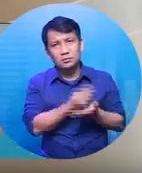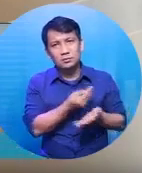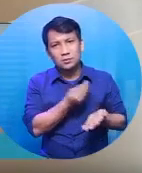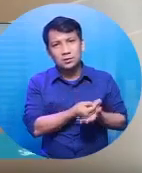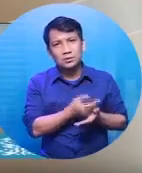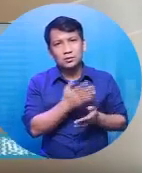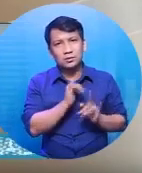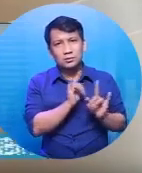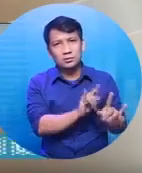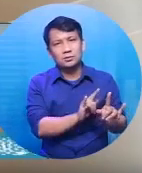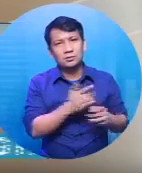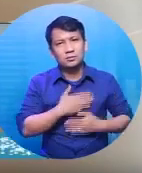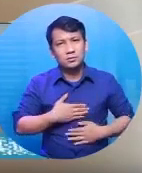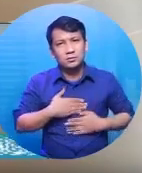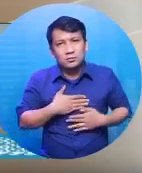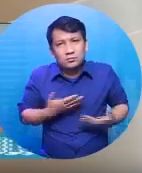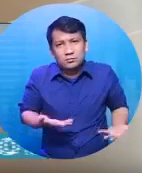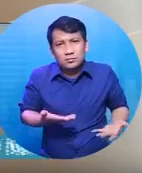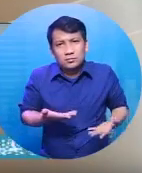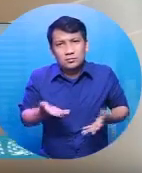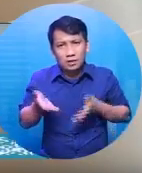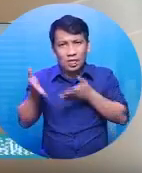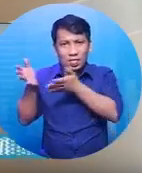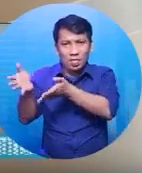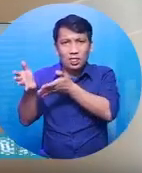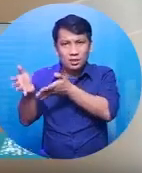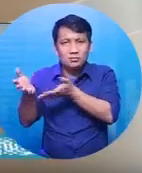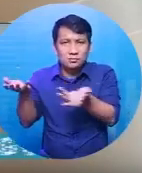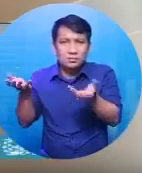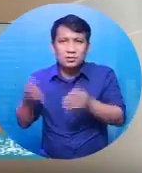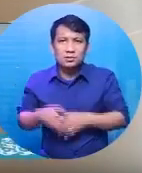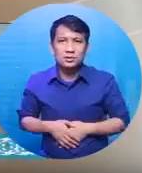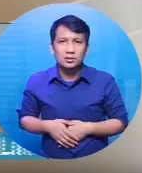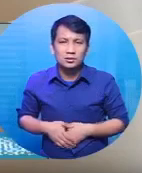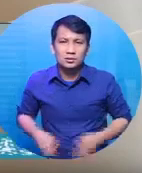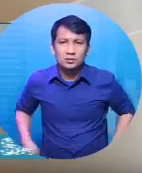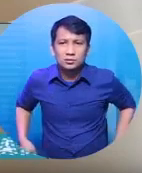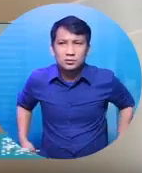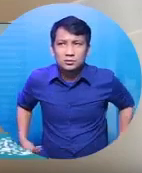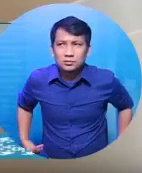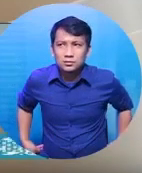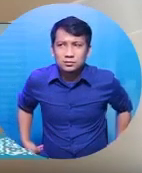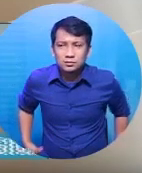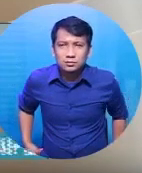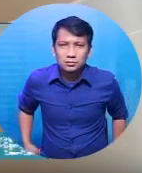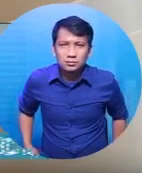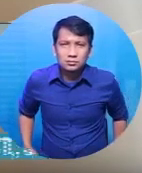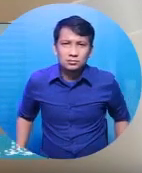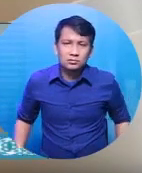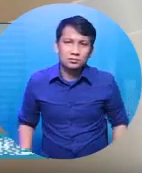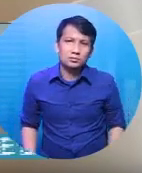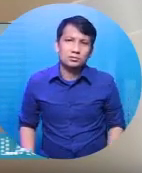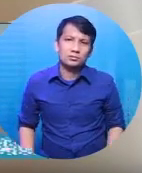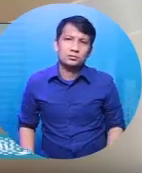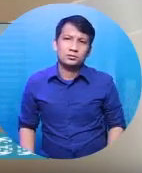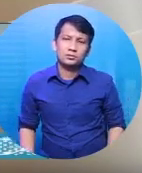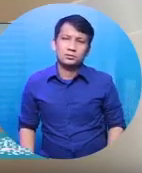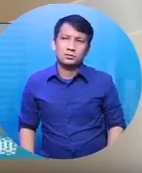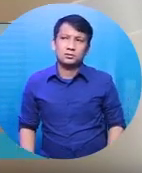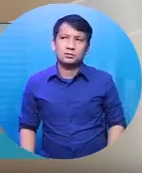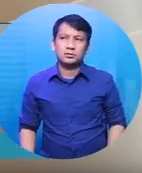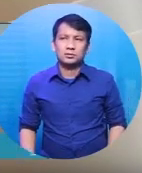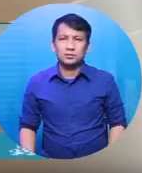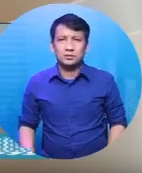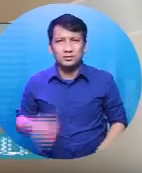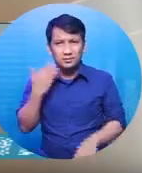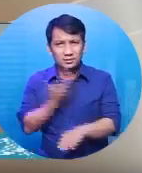lesbian because that's her happiness, leave it alone. Hayaan mo siyang mag-umigaya. Alaman dyan, sir. Ang gusto ko lang, sir, kasi ang anak